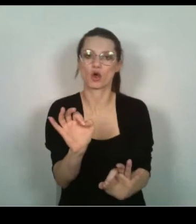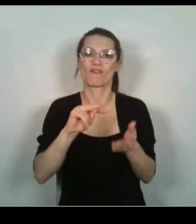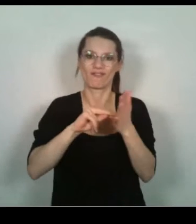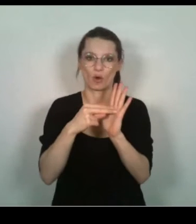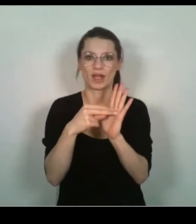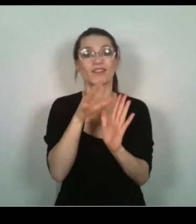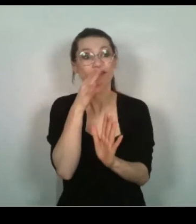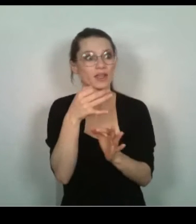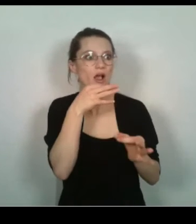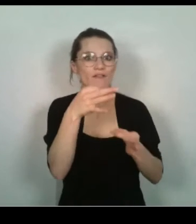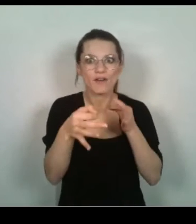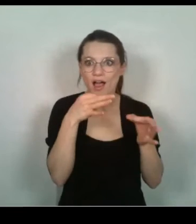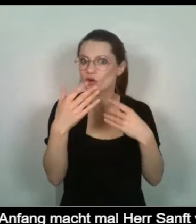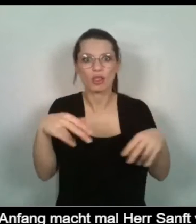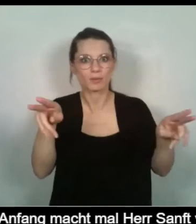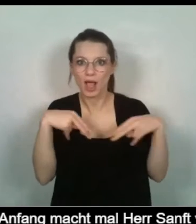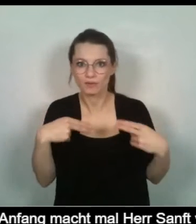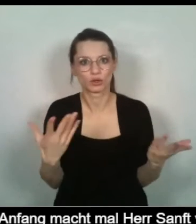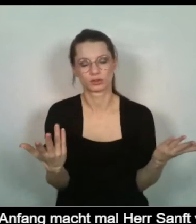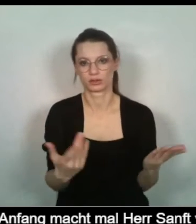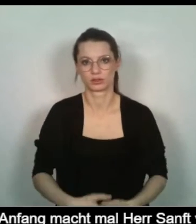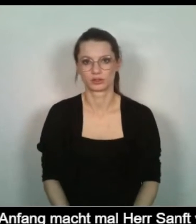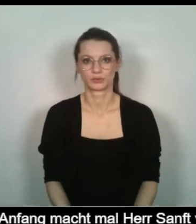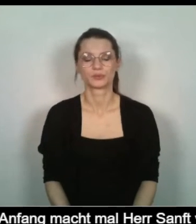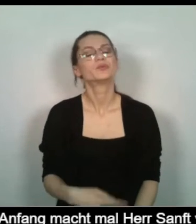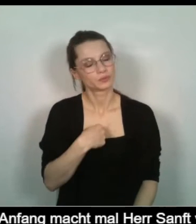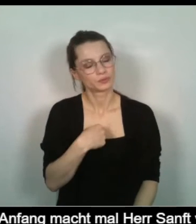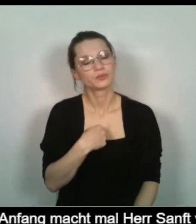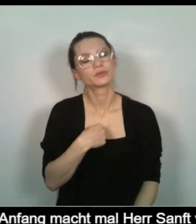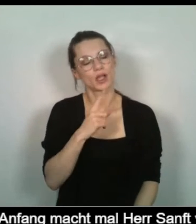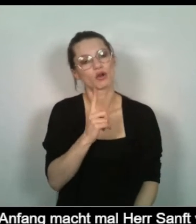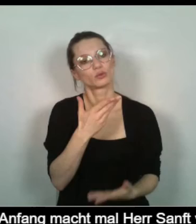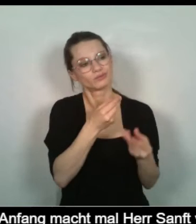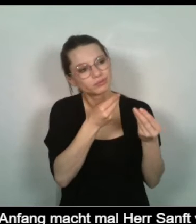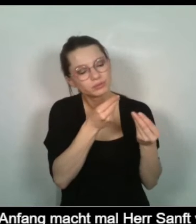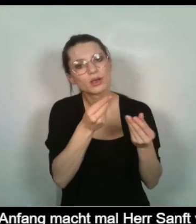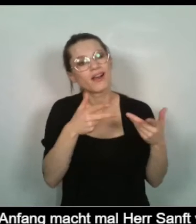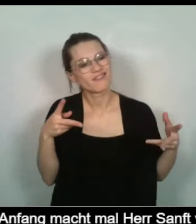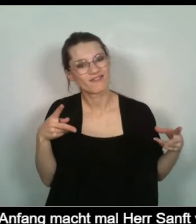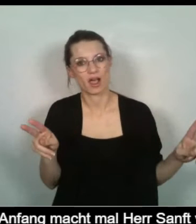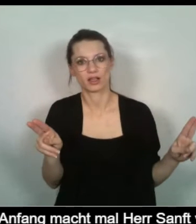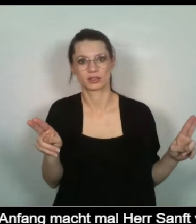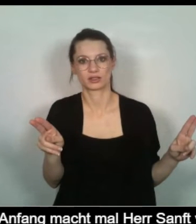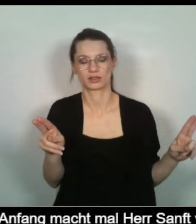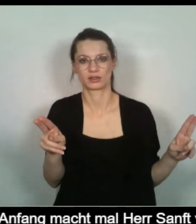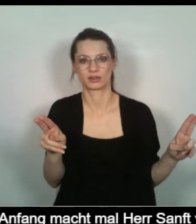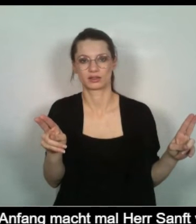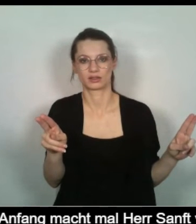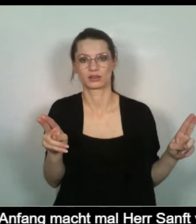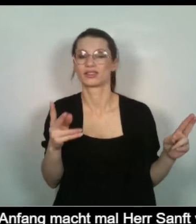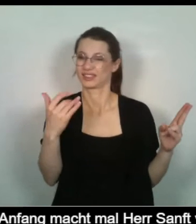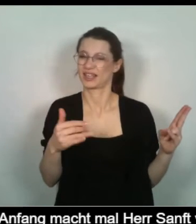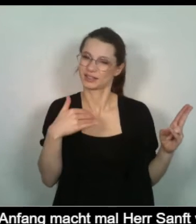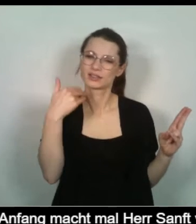offen, viele Fragen sind offen. Wir sind uns genauso einig, dass gerade in der Phase der jetzt anstehenden